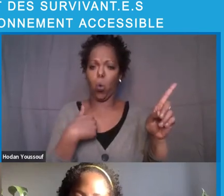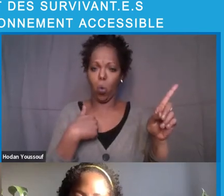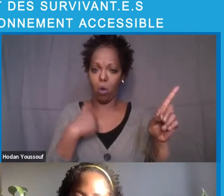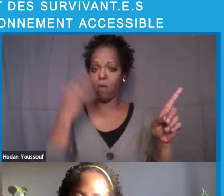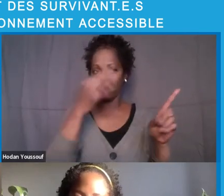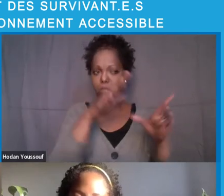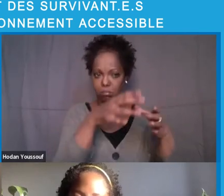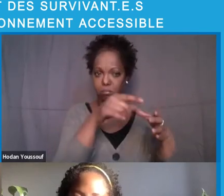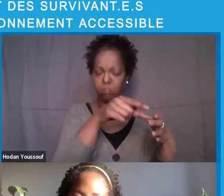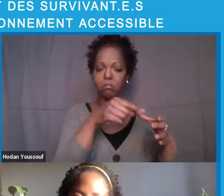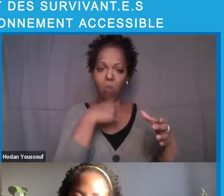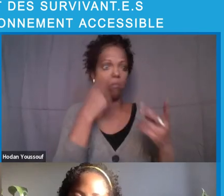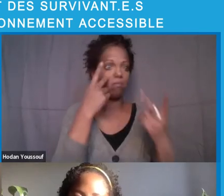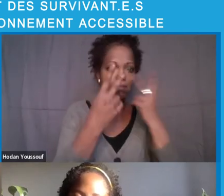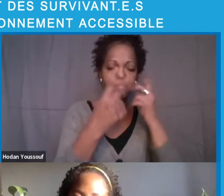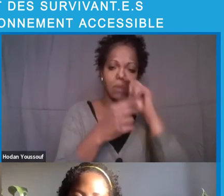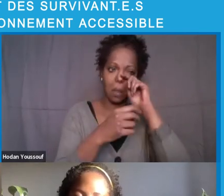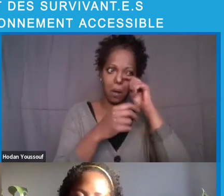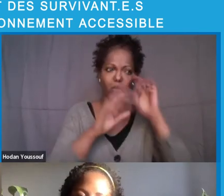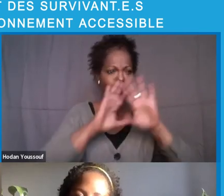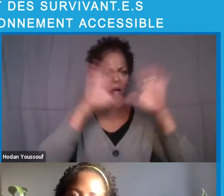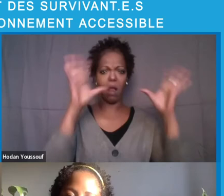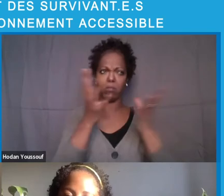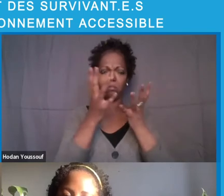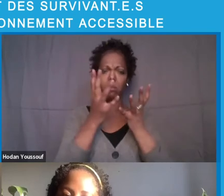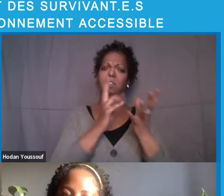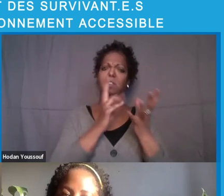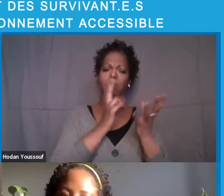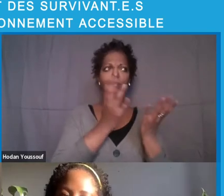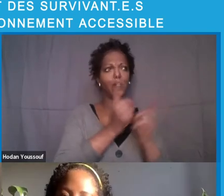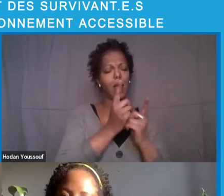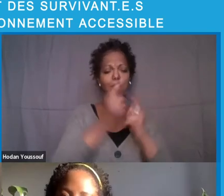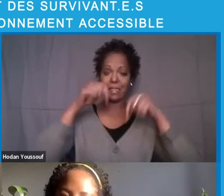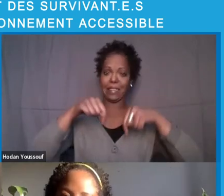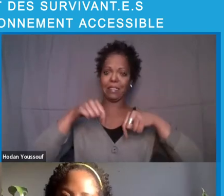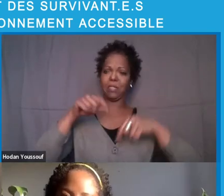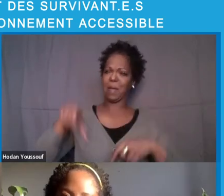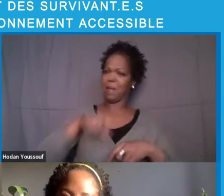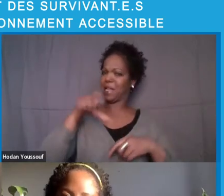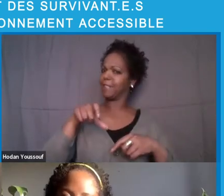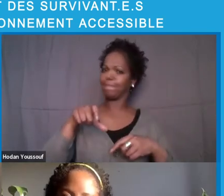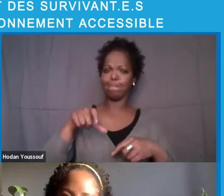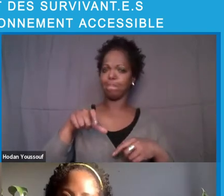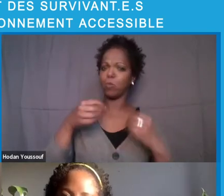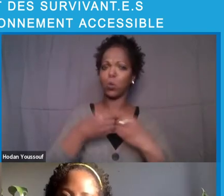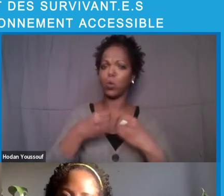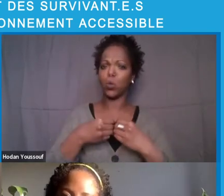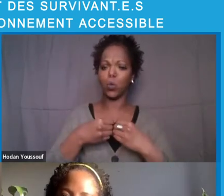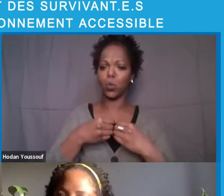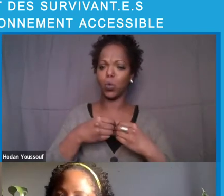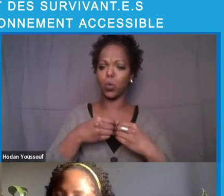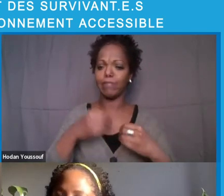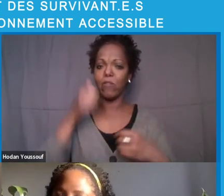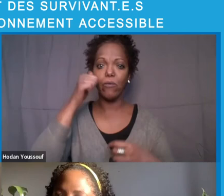plusieurs conférences à Toronto. Et dans l'ensemble, je me rends compte qu'ici